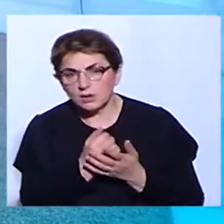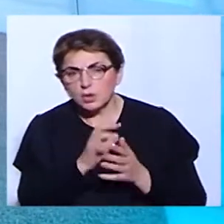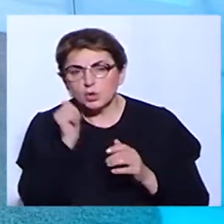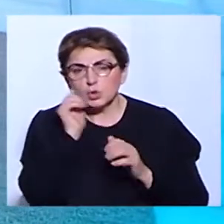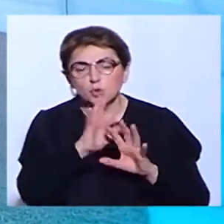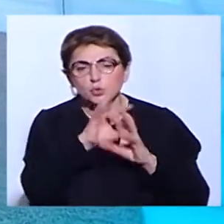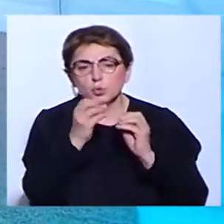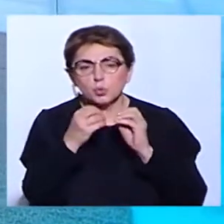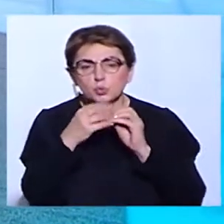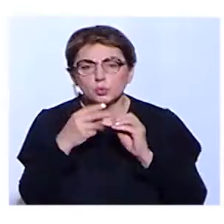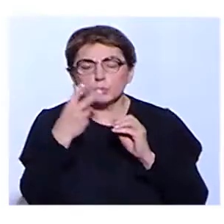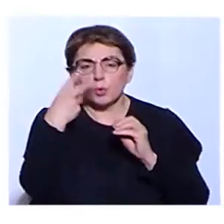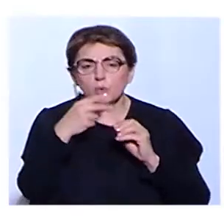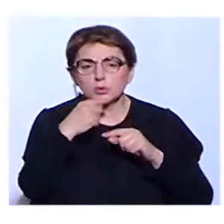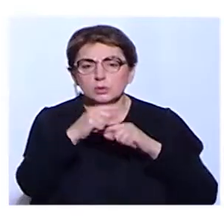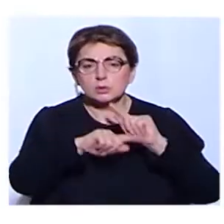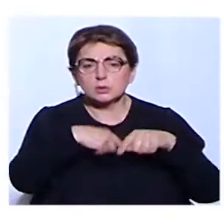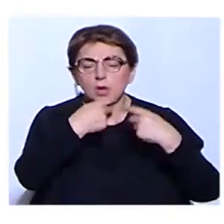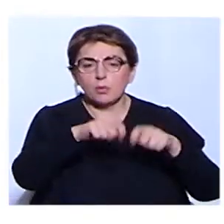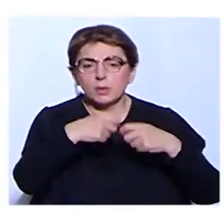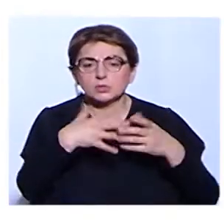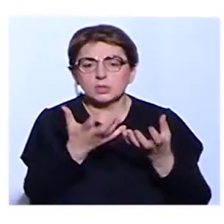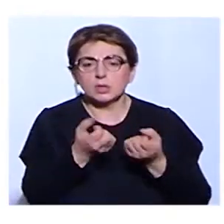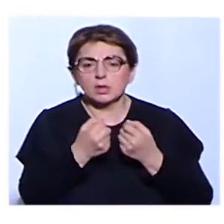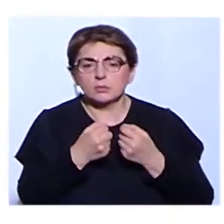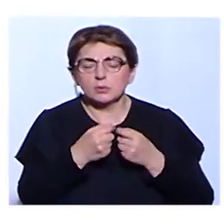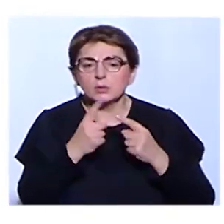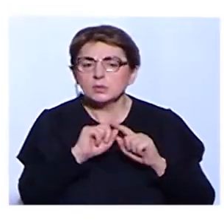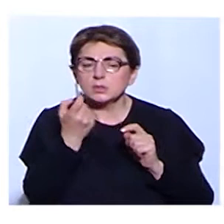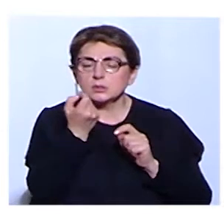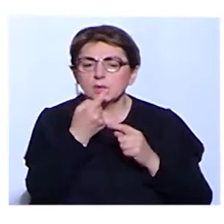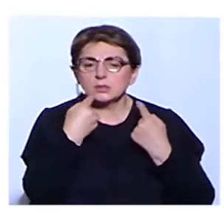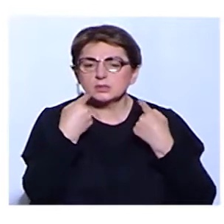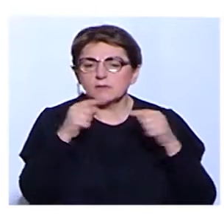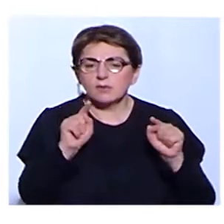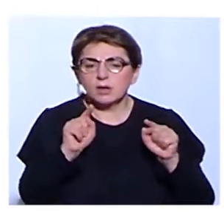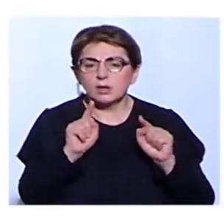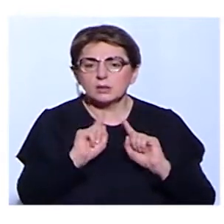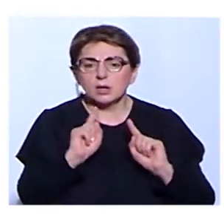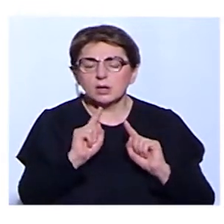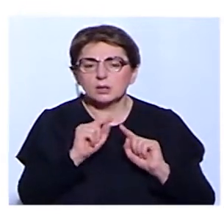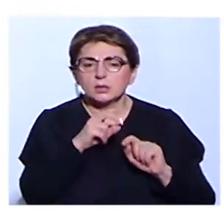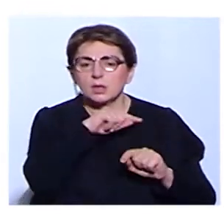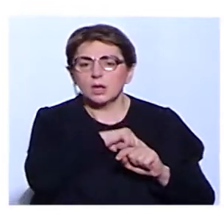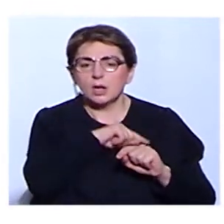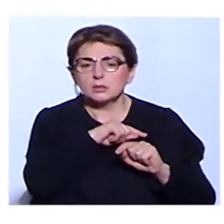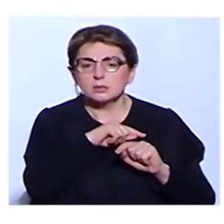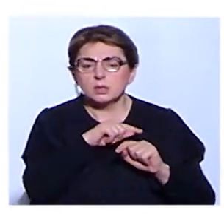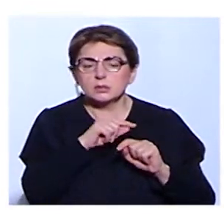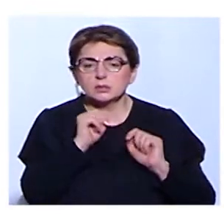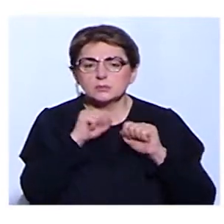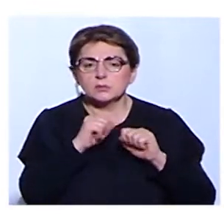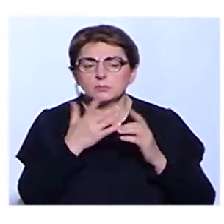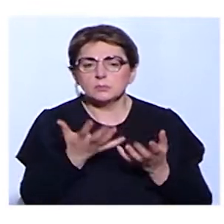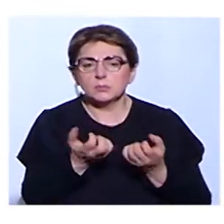რაღაც 15-20-ობაში იზღებულობდა სრულიად განსხვავებული რაღაც ნიშანთვისების მქონე